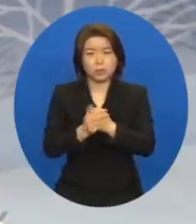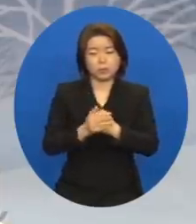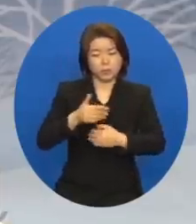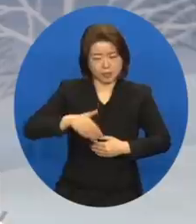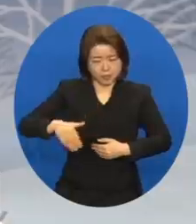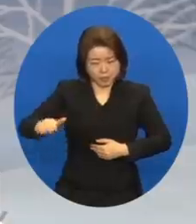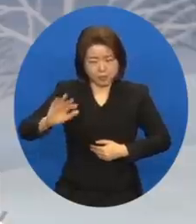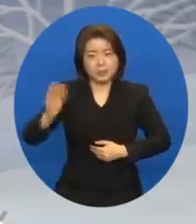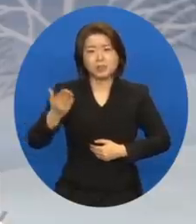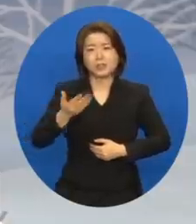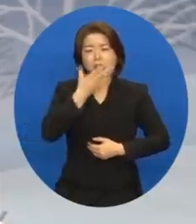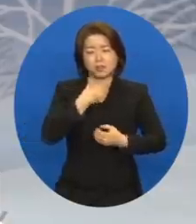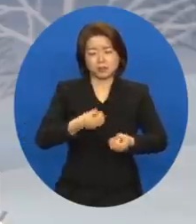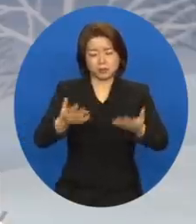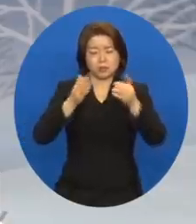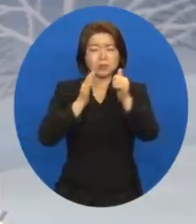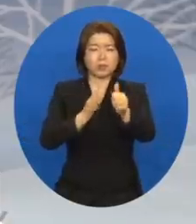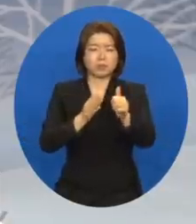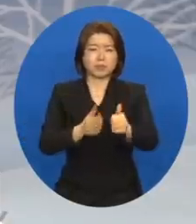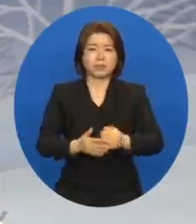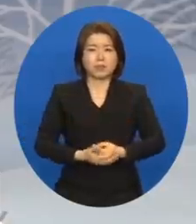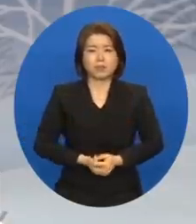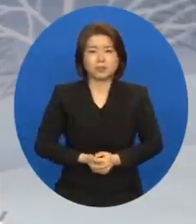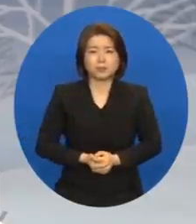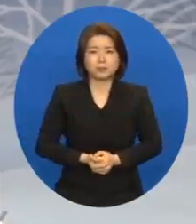가시게 되기를 축복합니다.